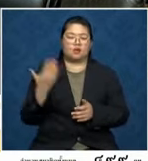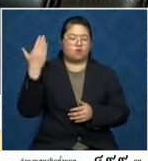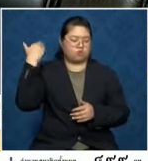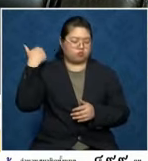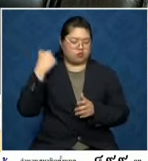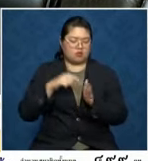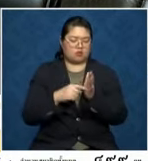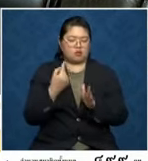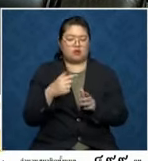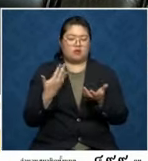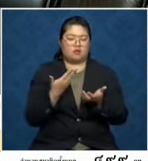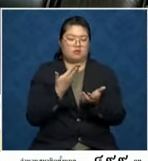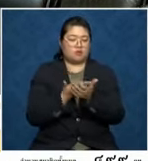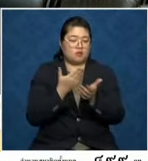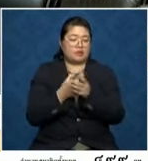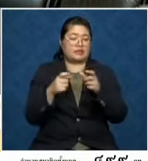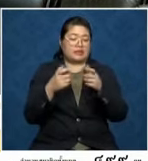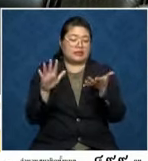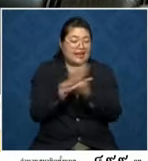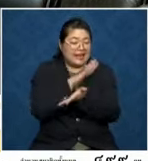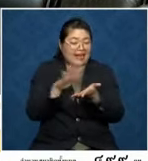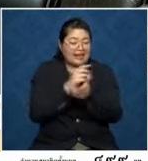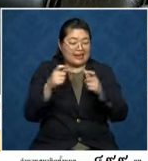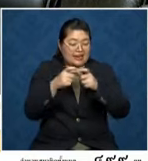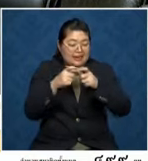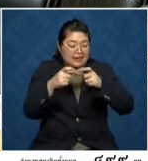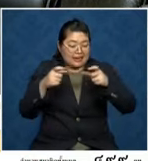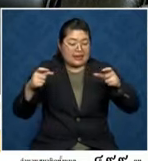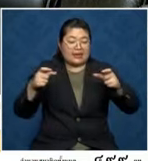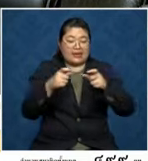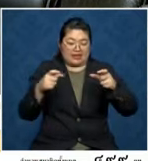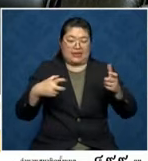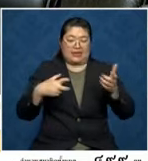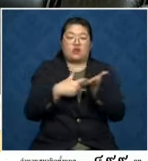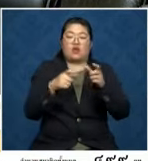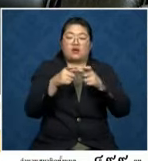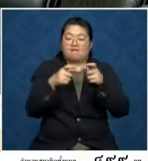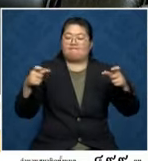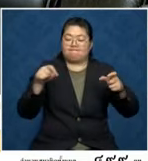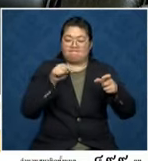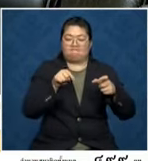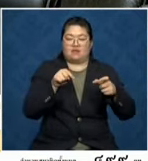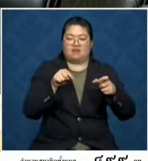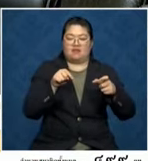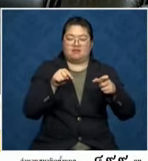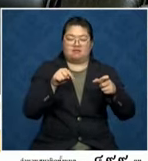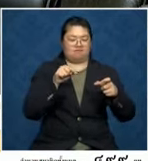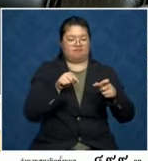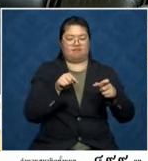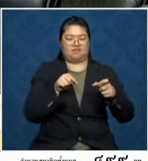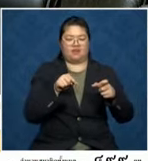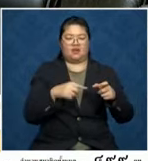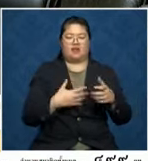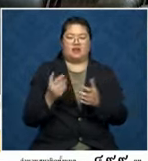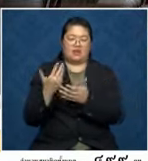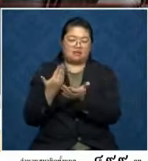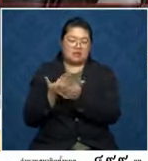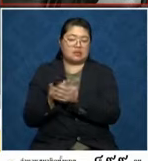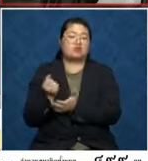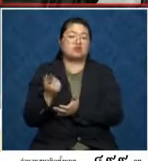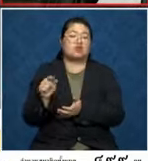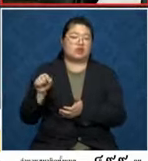ตนะครับมีการใช้เช็คซึ่งเป็นแค่กระดาษเปล่าเป็นเหมือนตั๋วสัญญาใช้เงินซึ่งไม่มีความน่าเชื่อถือเท่าเงินสดนะครับคน